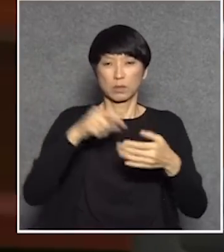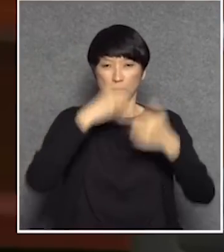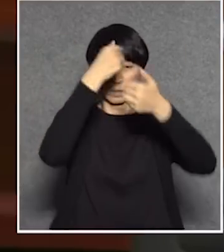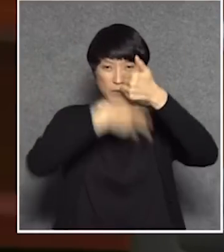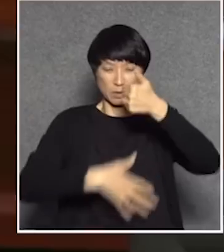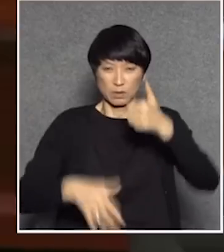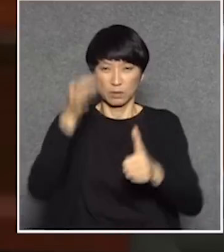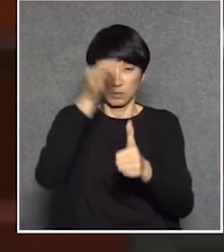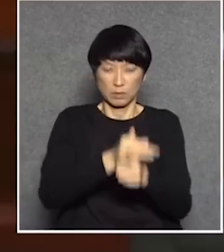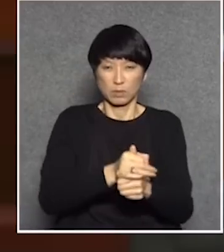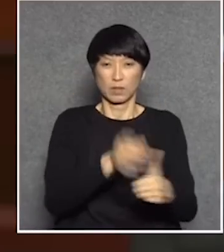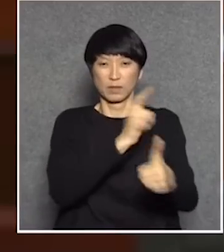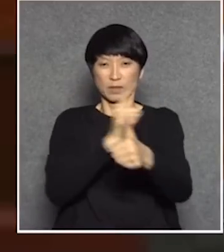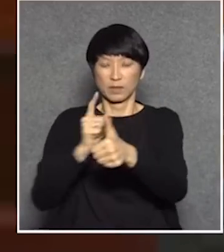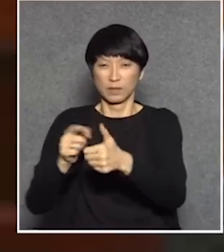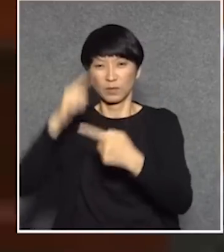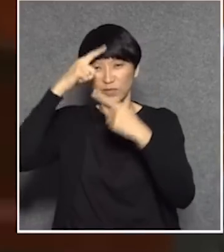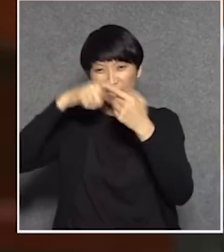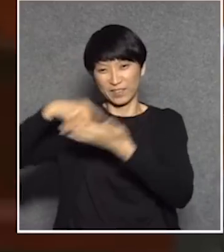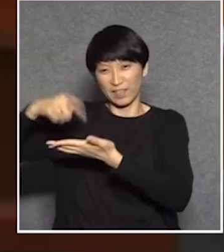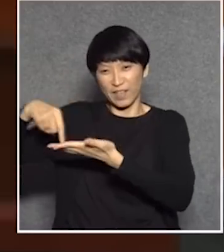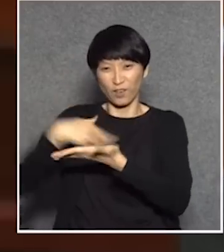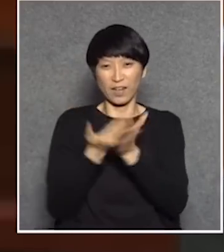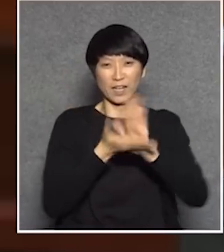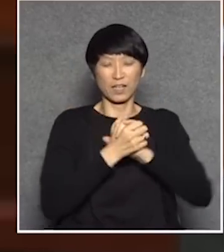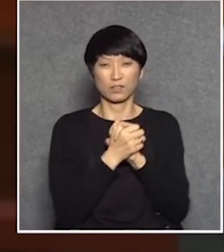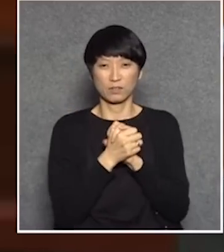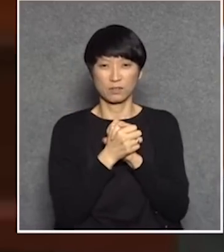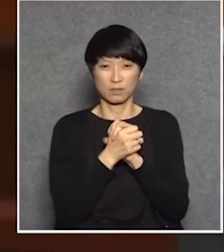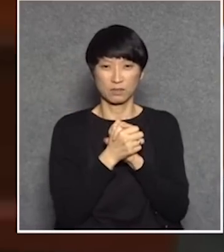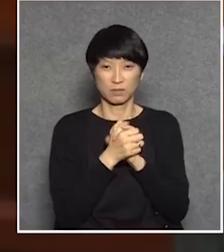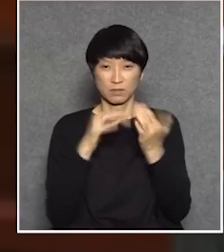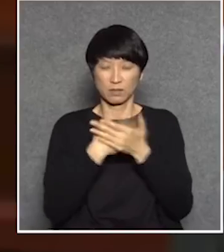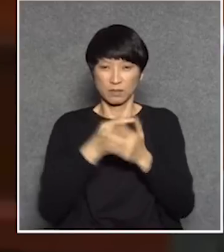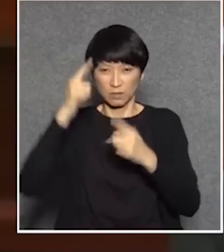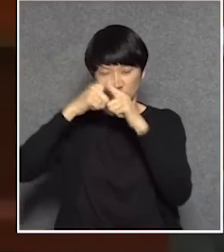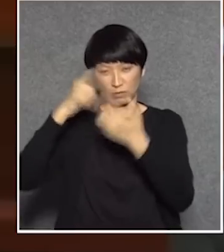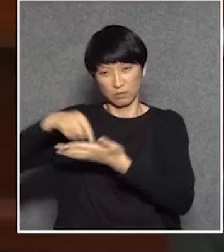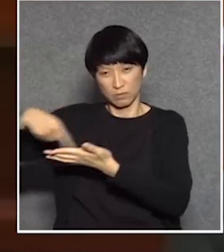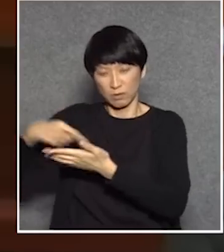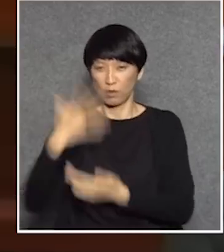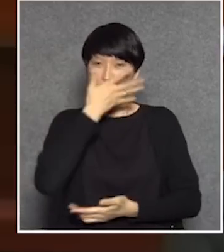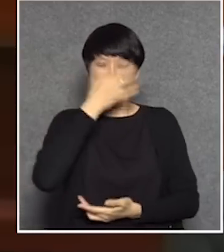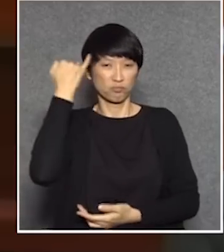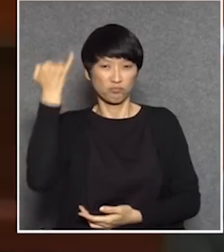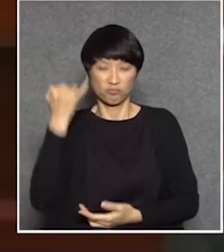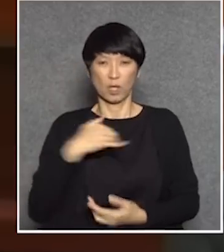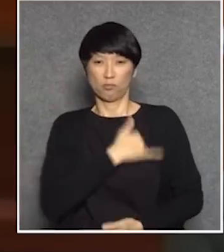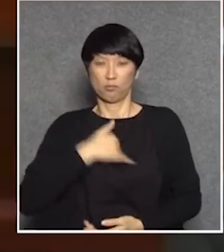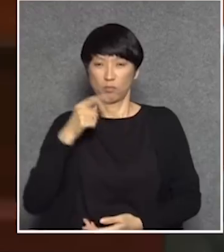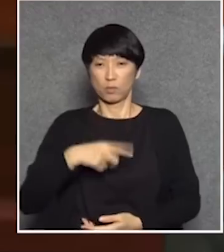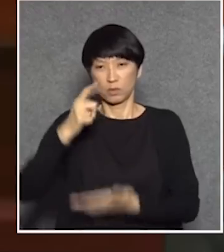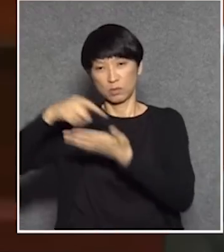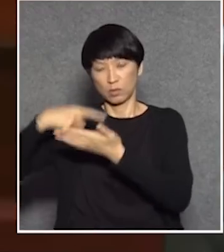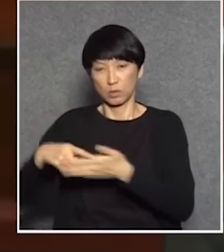阱，和批評這個民情調查，是吧？說這個所謂民情都是模糊不清，質疑這個調查結果就